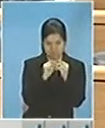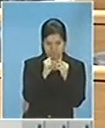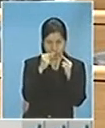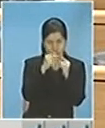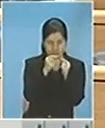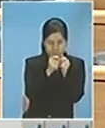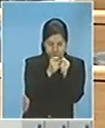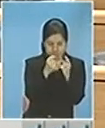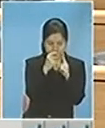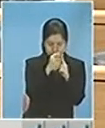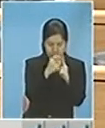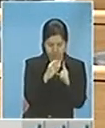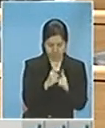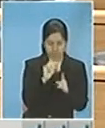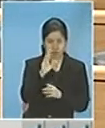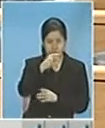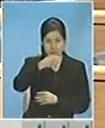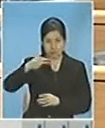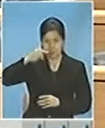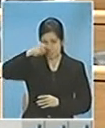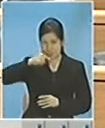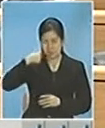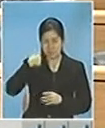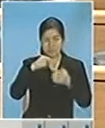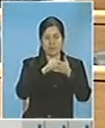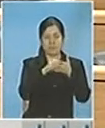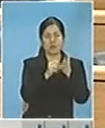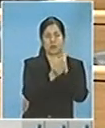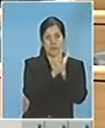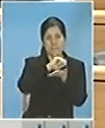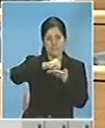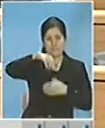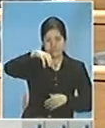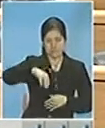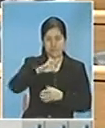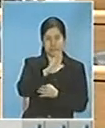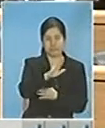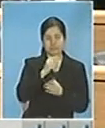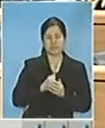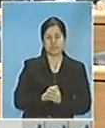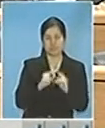เนี่ยนะคะปรับปรุงอำนาจหน้าที่ของราชบัณฑิตยสถานนั้นก็จริงอยู่แต่